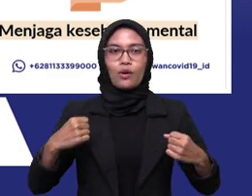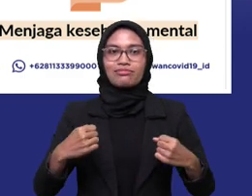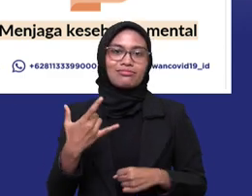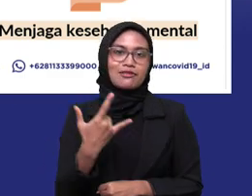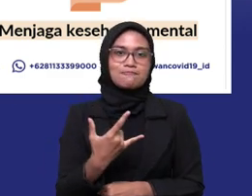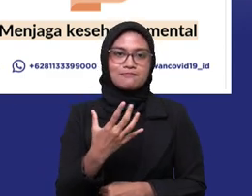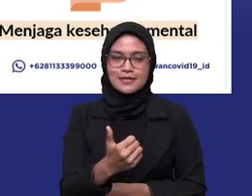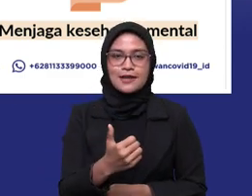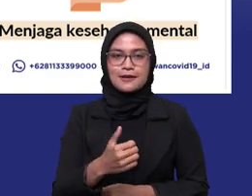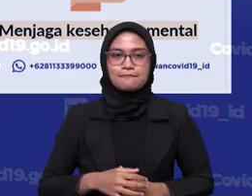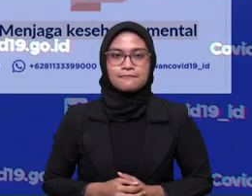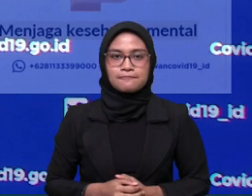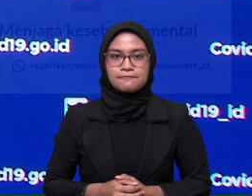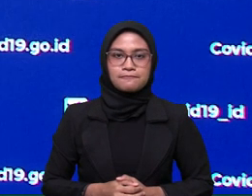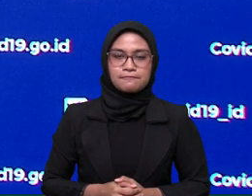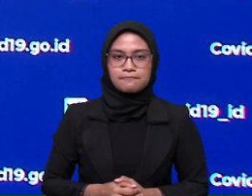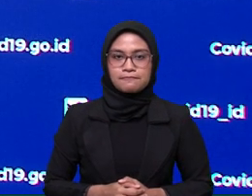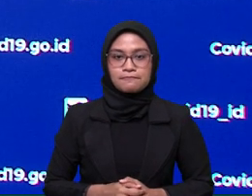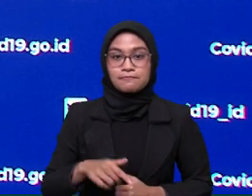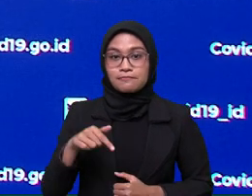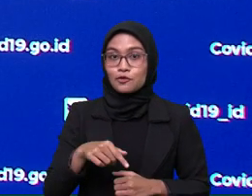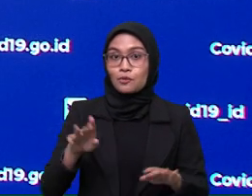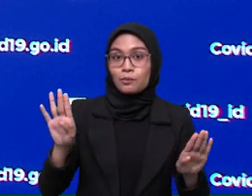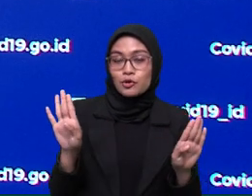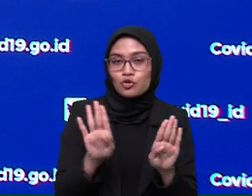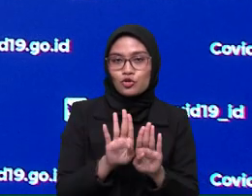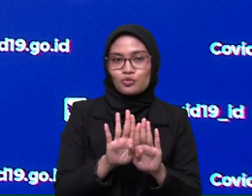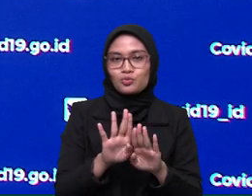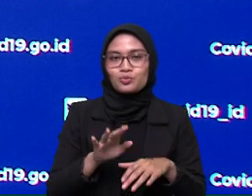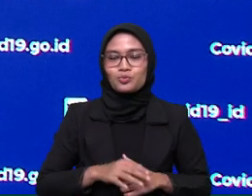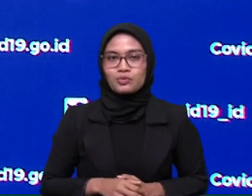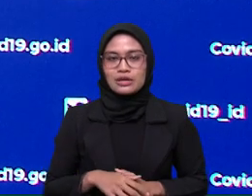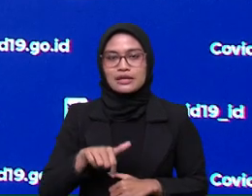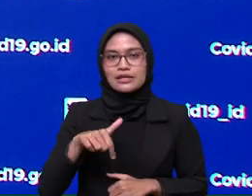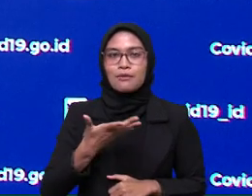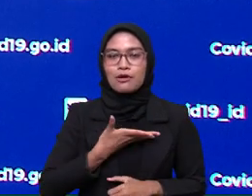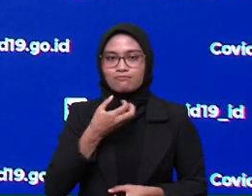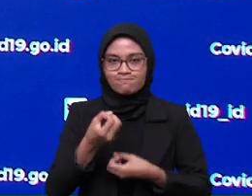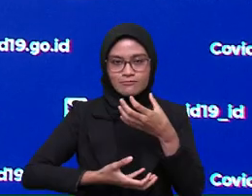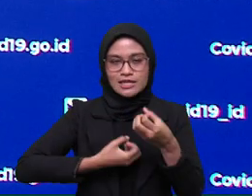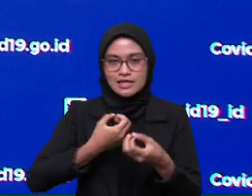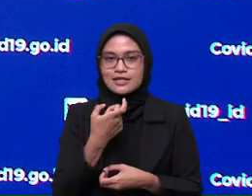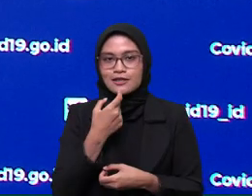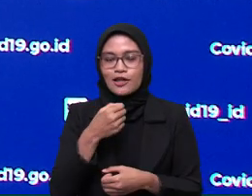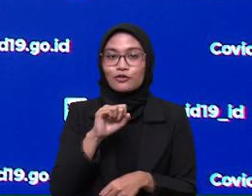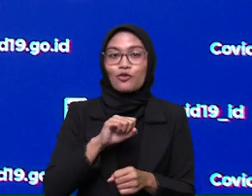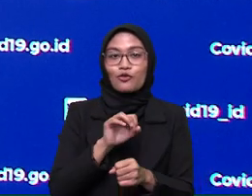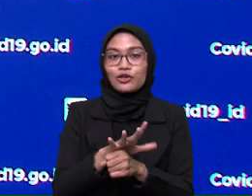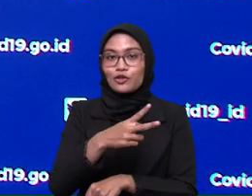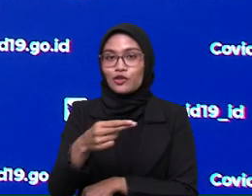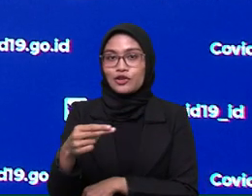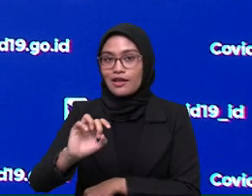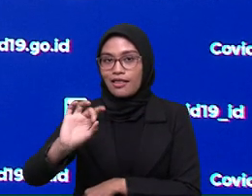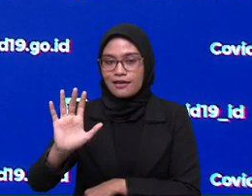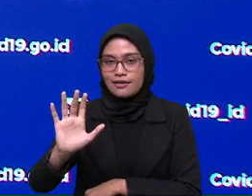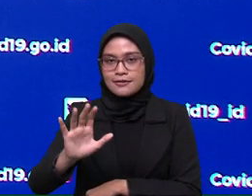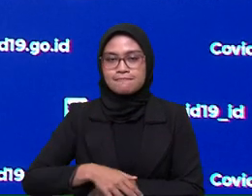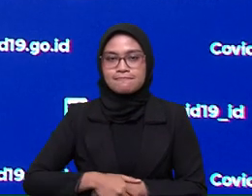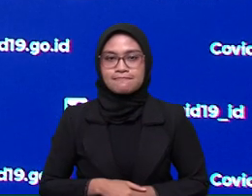terjaga sebagai penutup Saya akan menyampaikan update penanganan coffee 19 lainnya pada prinsipnya